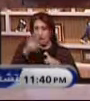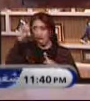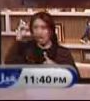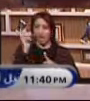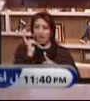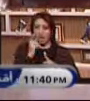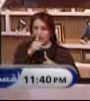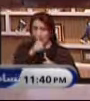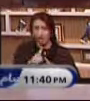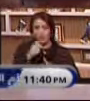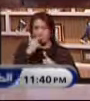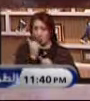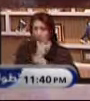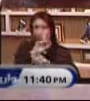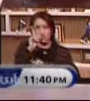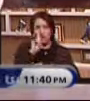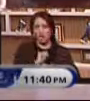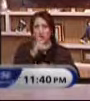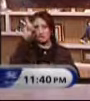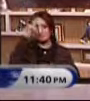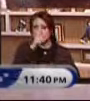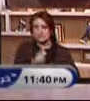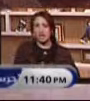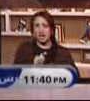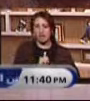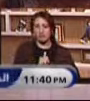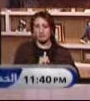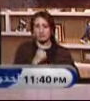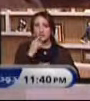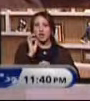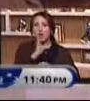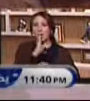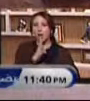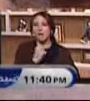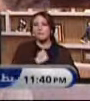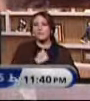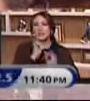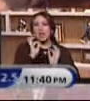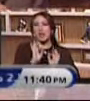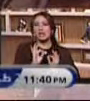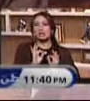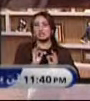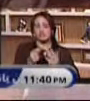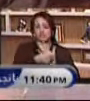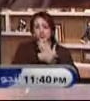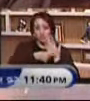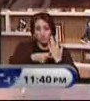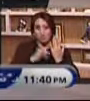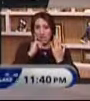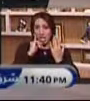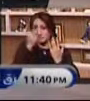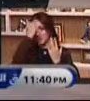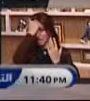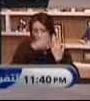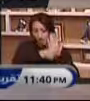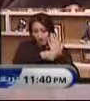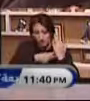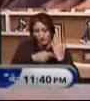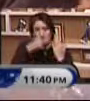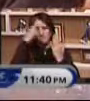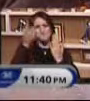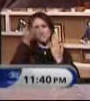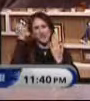هذا كلام وانا نعم. شو الدين الإسلام بيحفظ حقك مني صحيح. ويحفظني انا من ان اصدمك هو دين حقوق هو والله